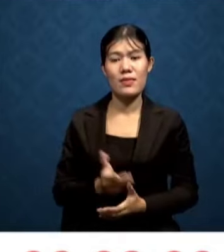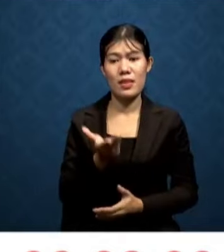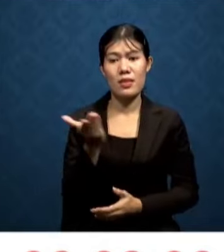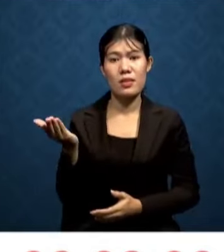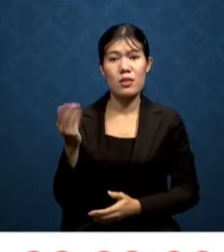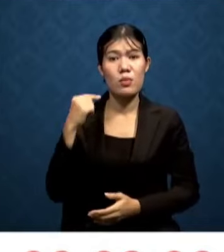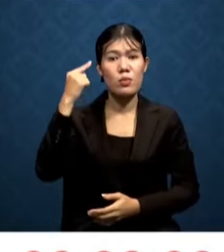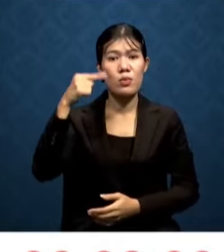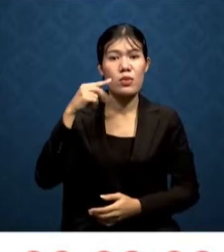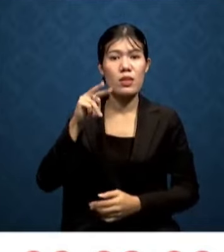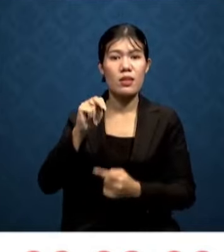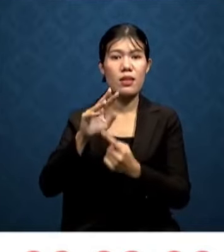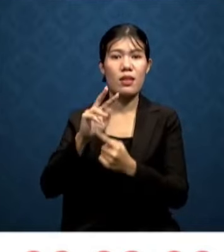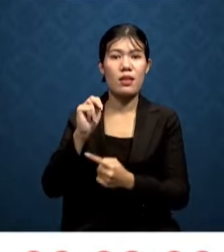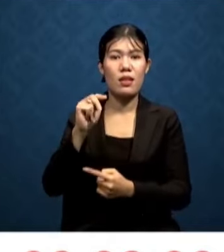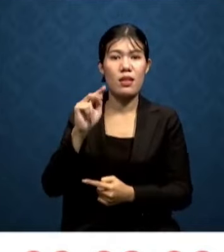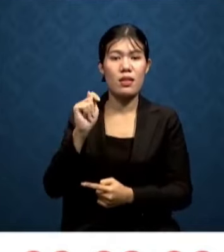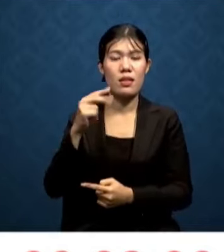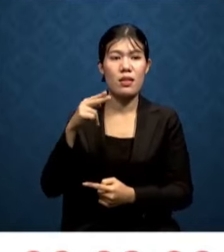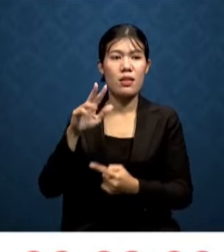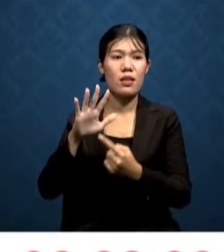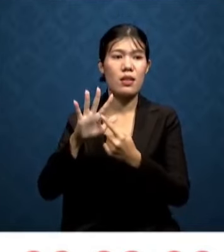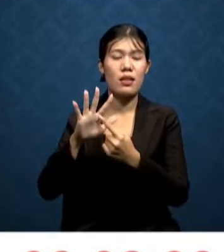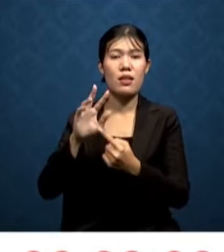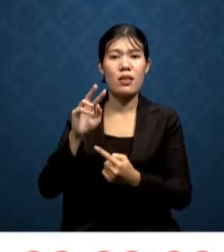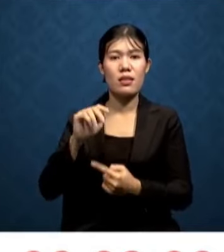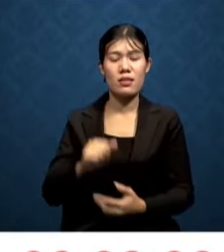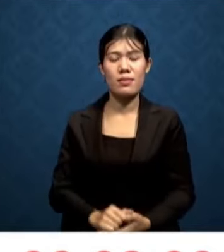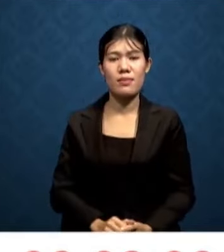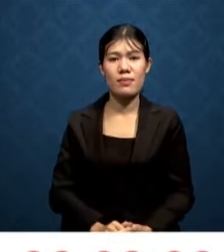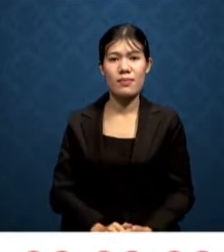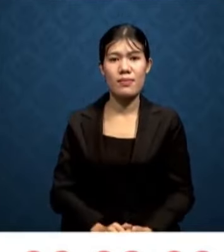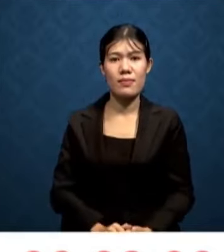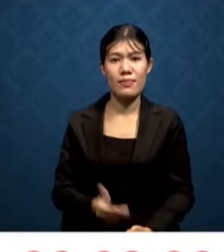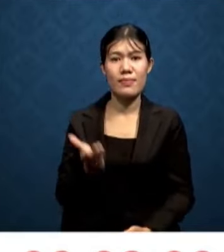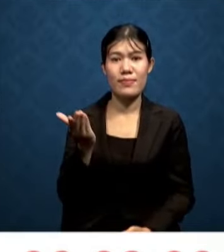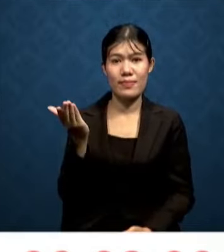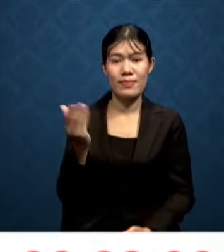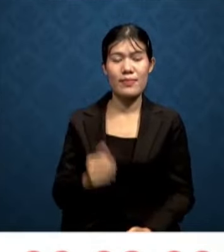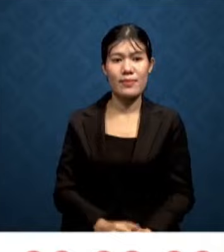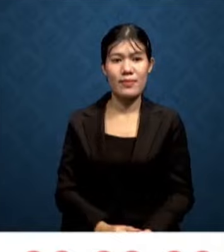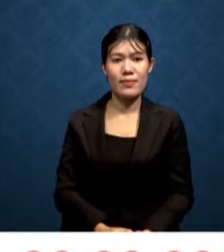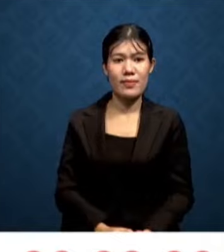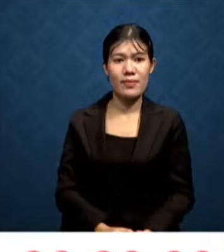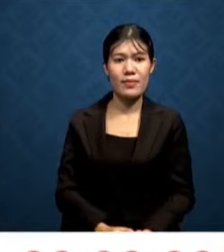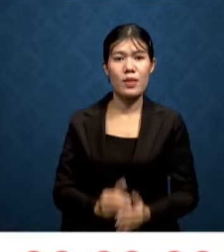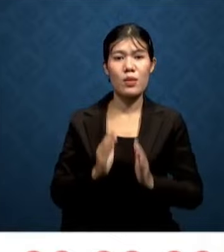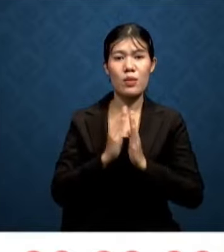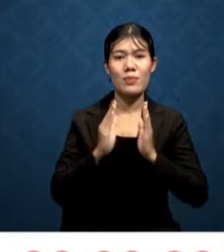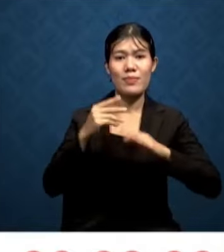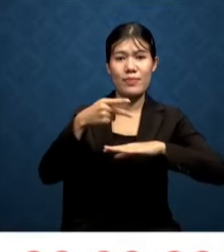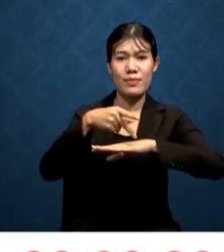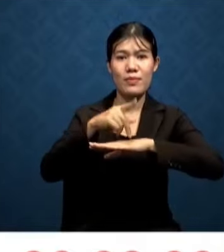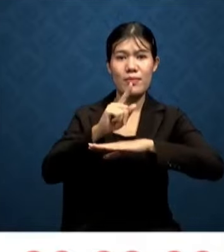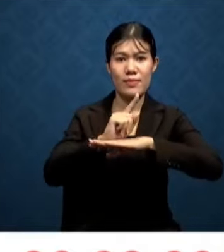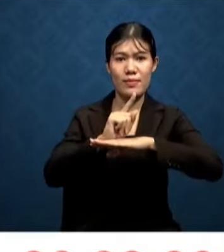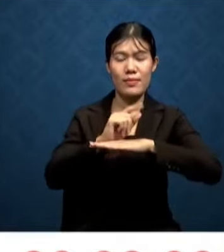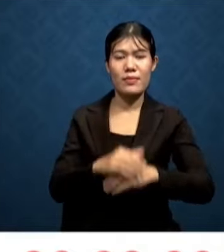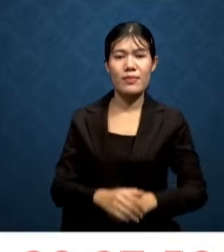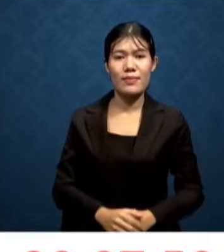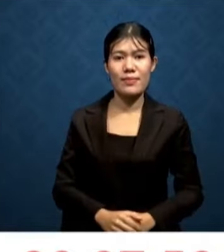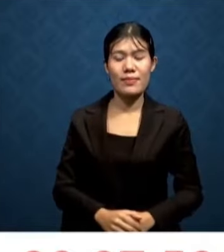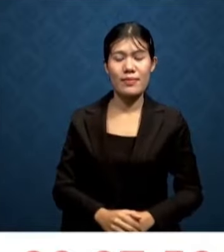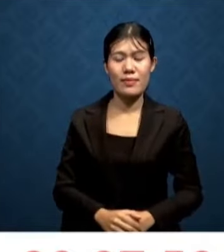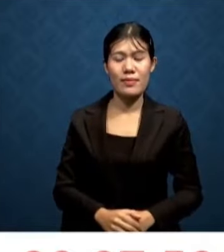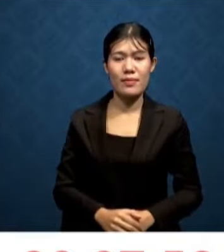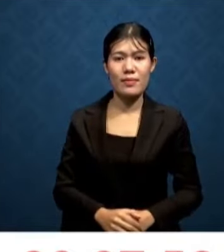การเหตุผลสั้นๆนะครับจะได้ดำเนินการกันต่อครับ ขอบพระคุณท่านประธานค่ะจริงๆแล้วท่านประธานไม่ควรที่จ